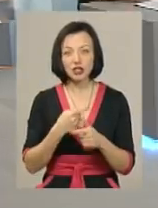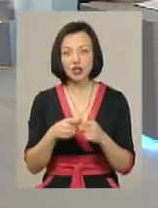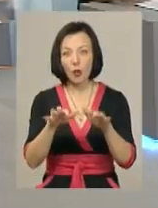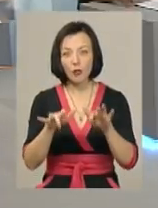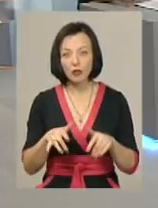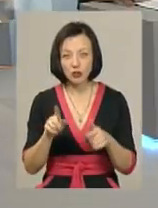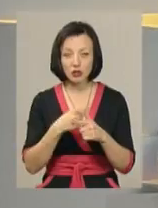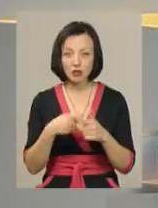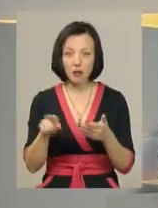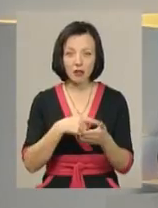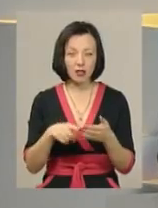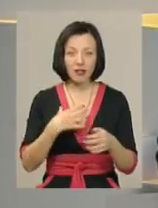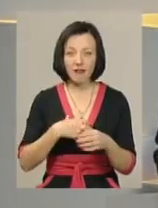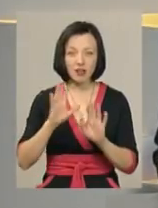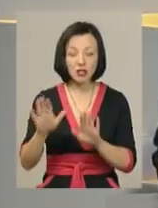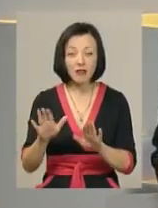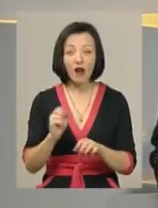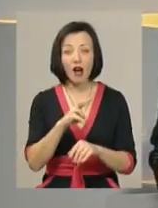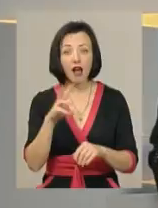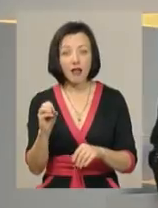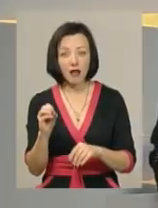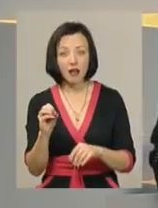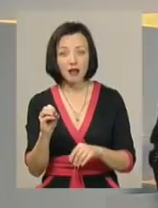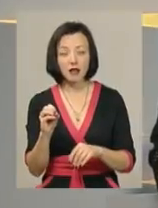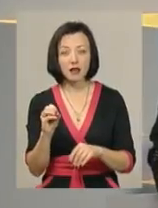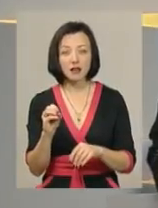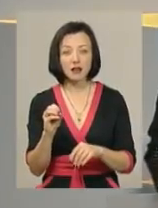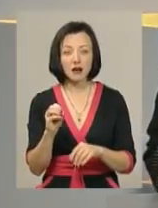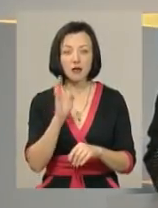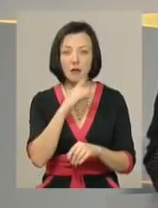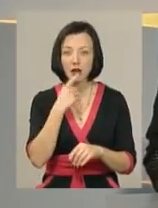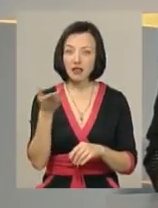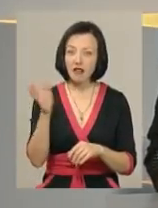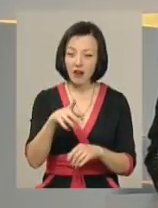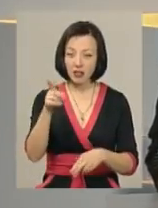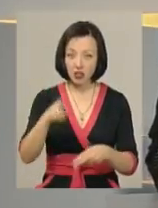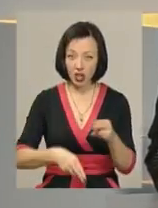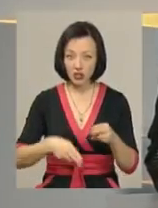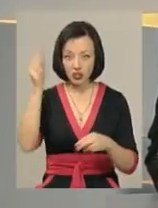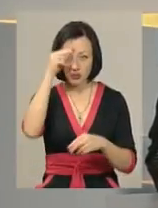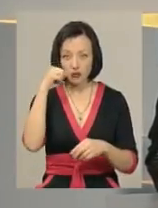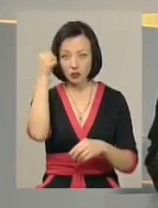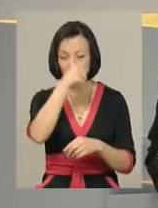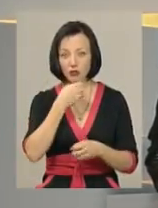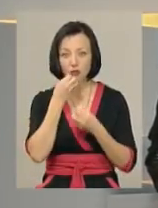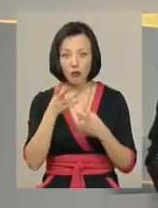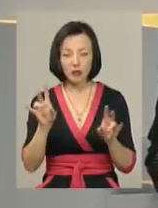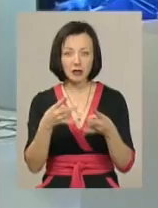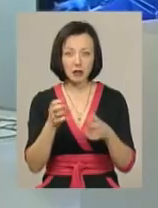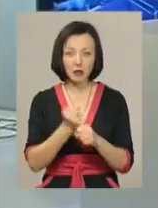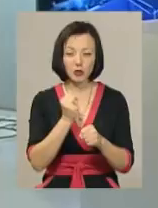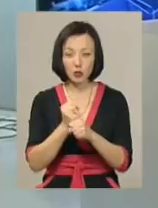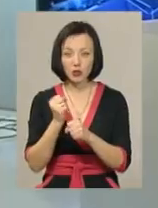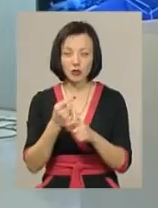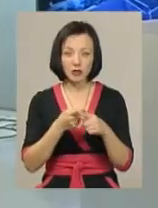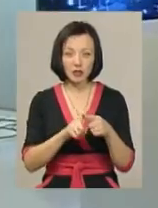планшет неважливо взагалі Ось але опелює завжди тим що от давай ти там закінчиш добре Ти не будеш там робити то